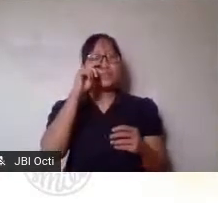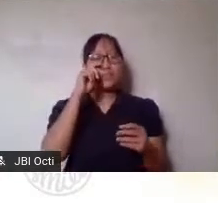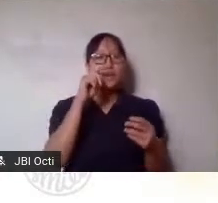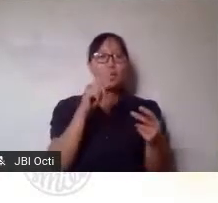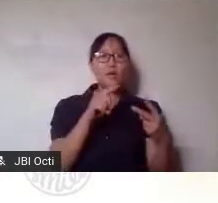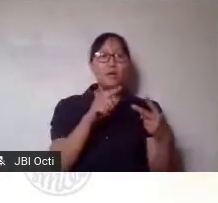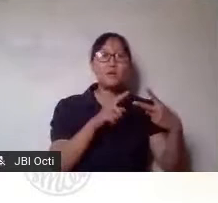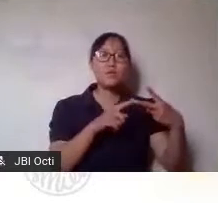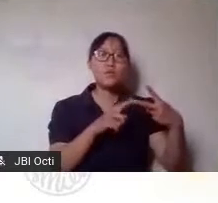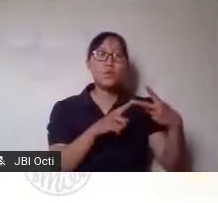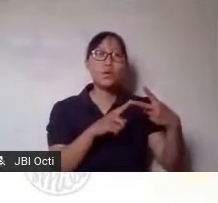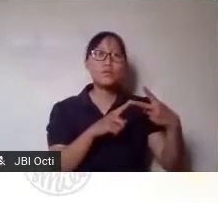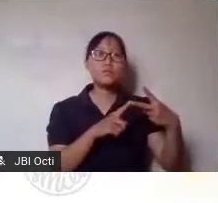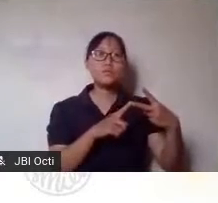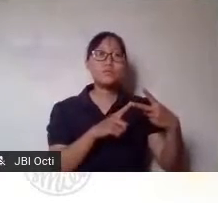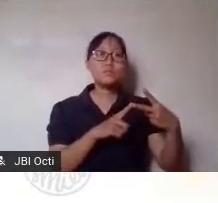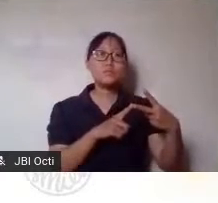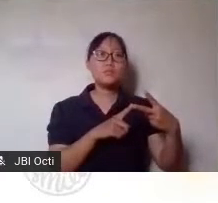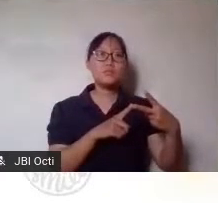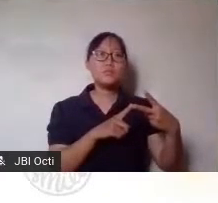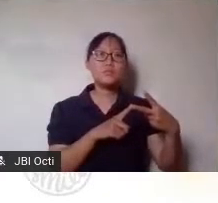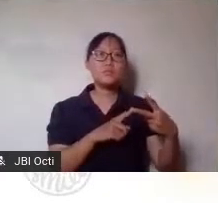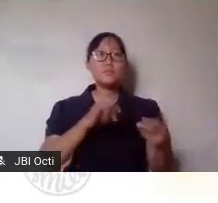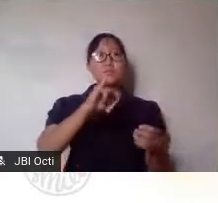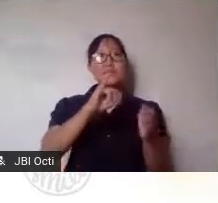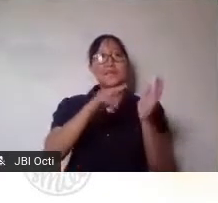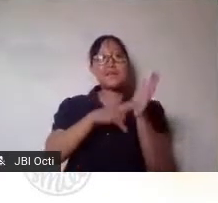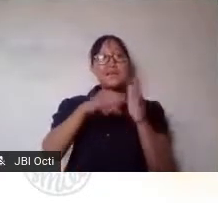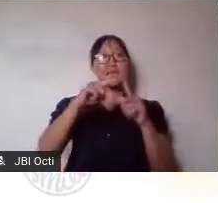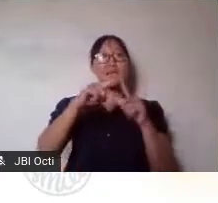kalau kita berbicara tentang kasus disleksi